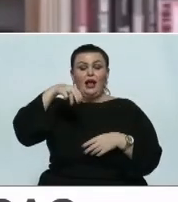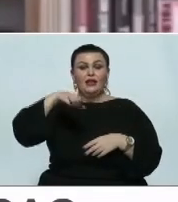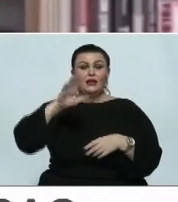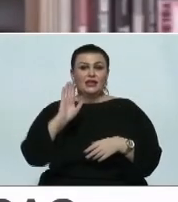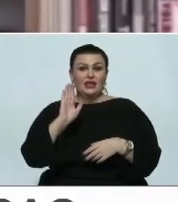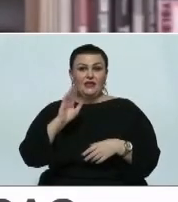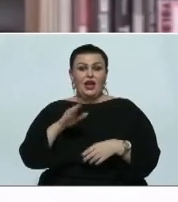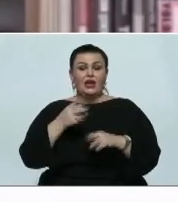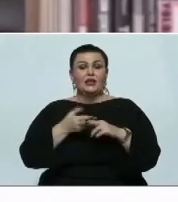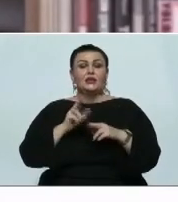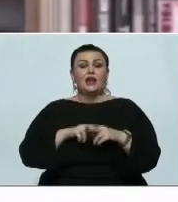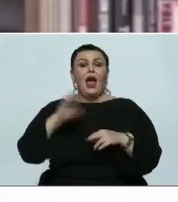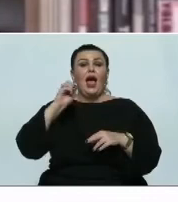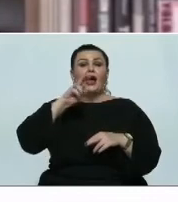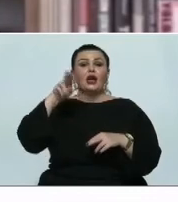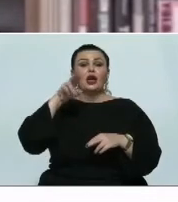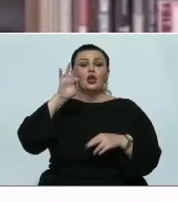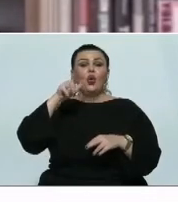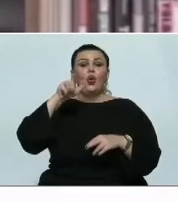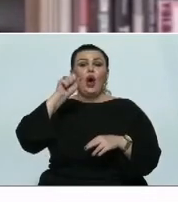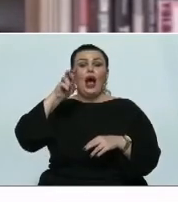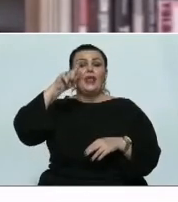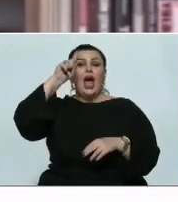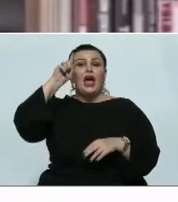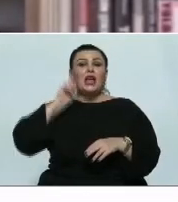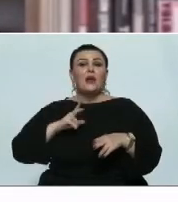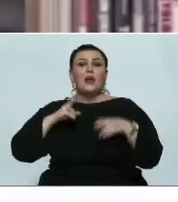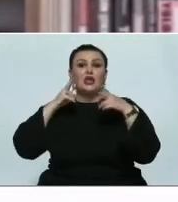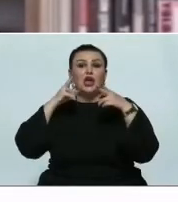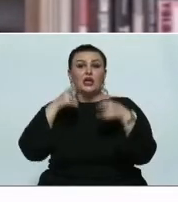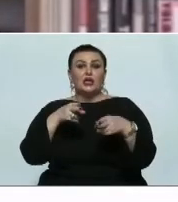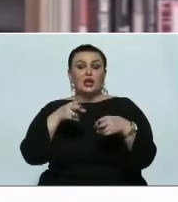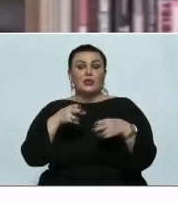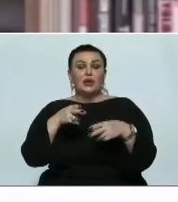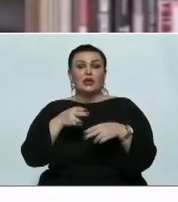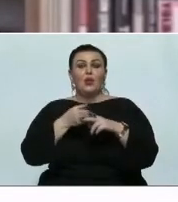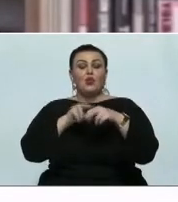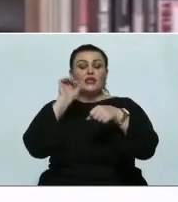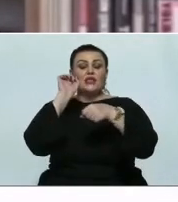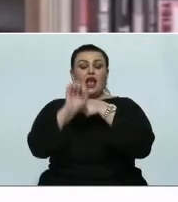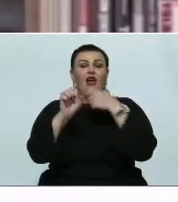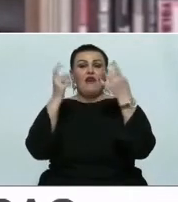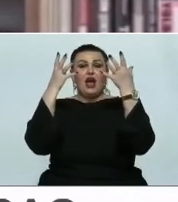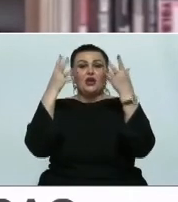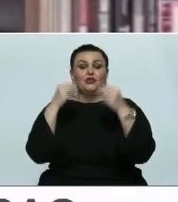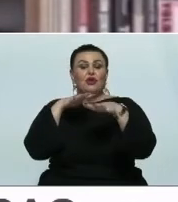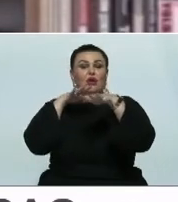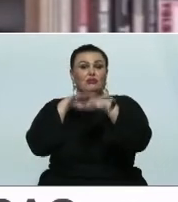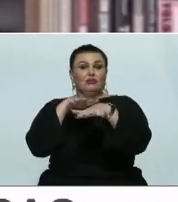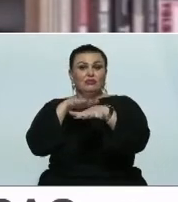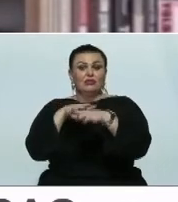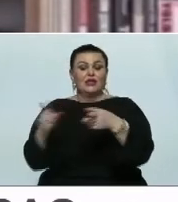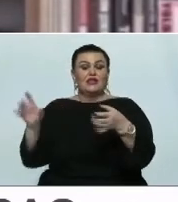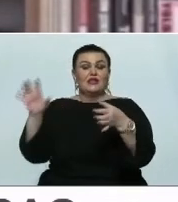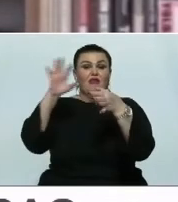Sayın Cumhurbaşkanı Erdoğan'ın Azerbaycan'a gitmesi zafer günü yürüyüşüne de